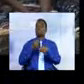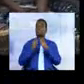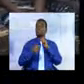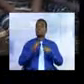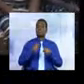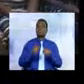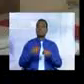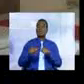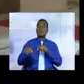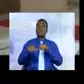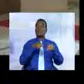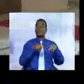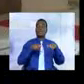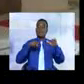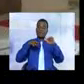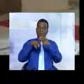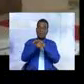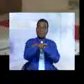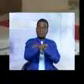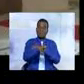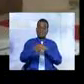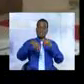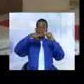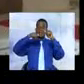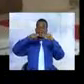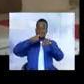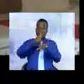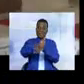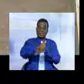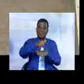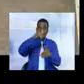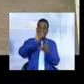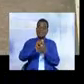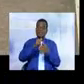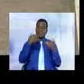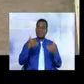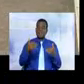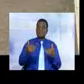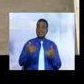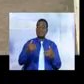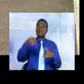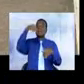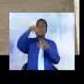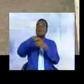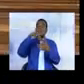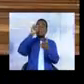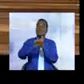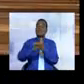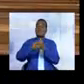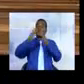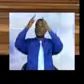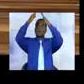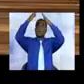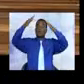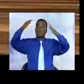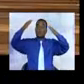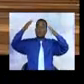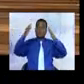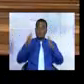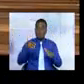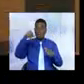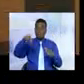Faites entrer les accusés. C'est désormais ici, dans ce bâtiment construit à l'ombre de l'arbre à palabre, que se